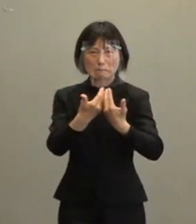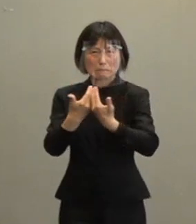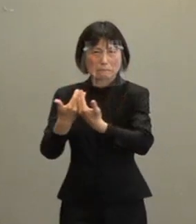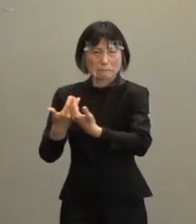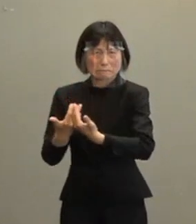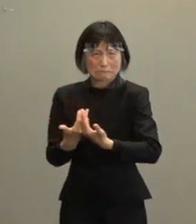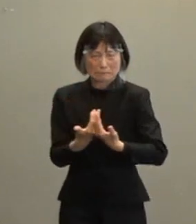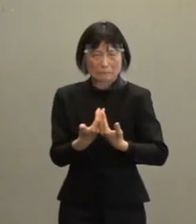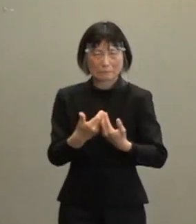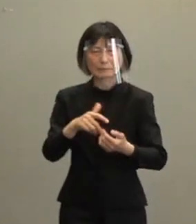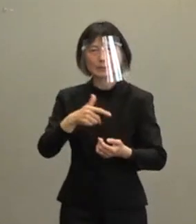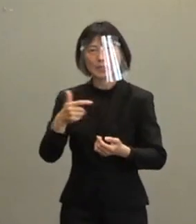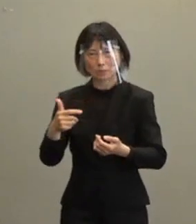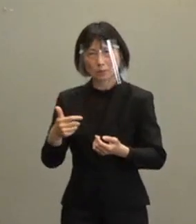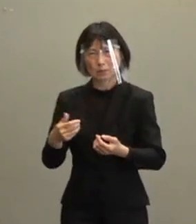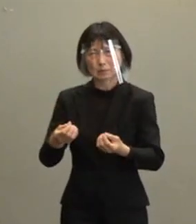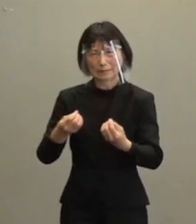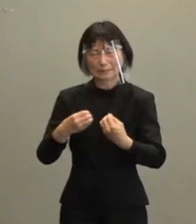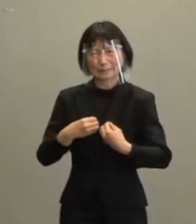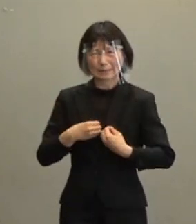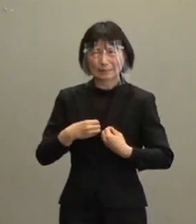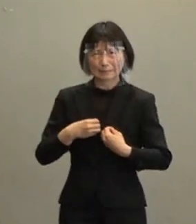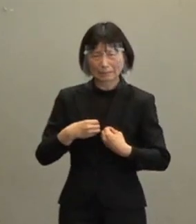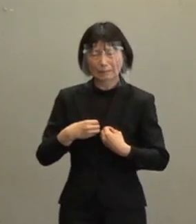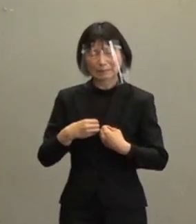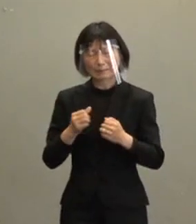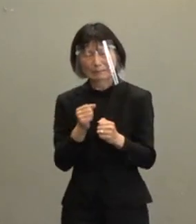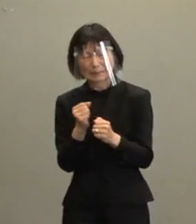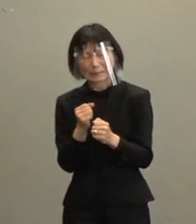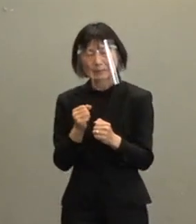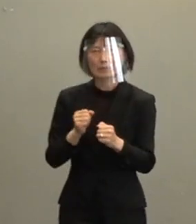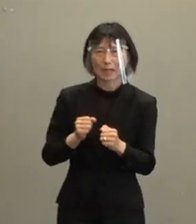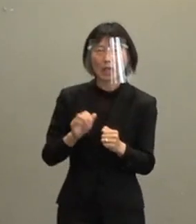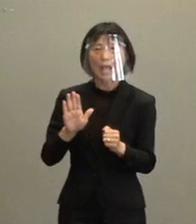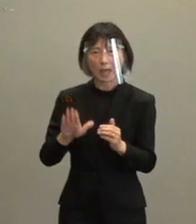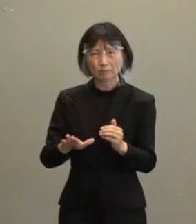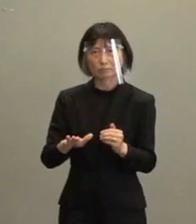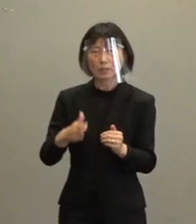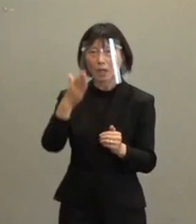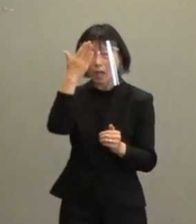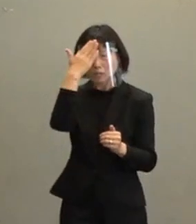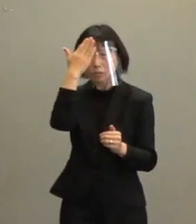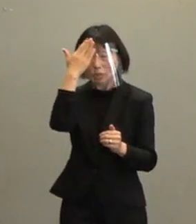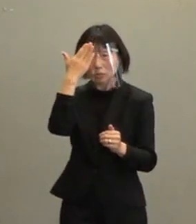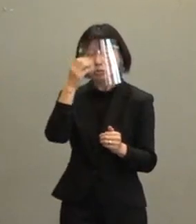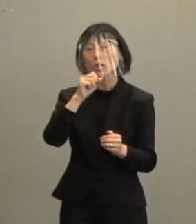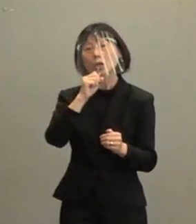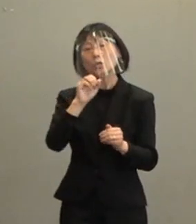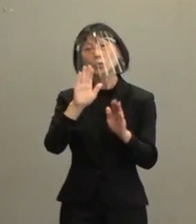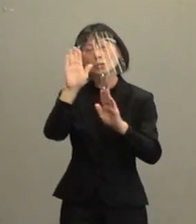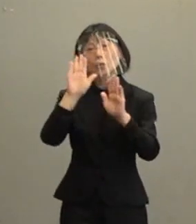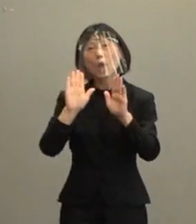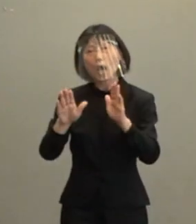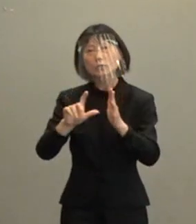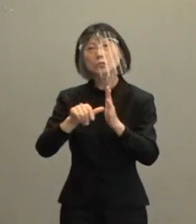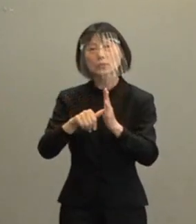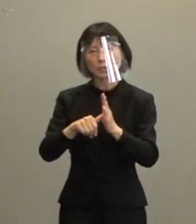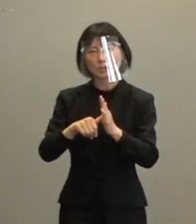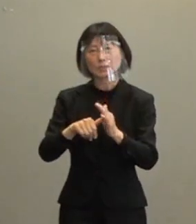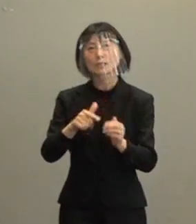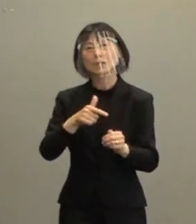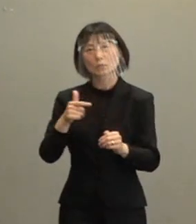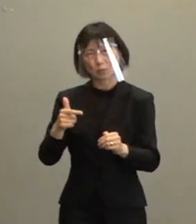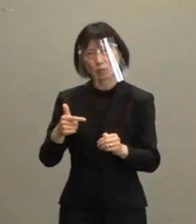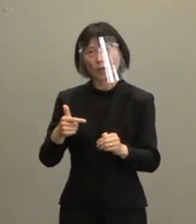集している時などの感染リスクが高い場合、もしくは発熱または風邪の症状がある時など